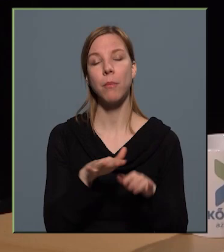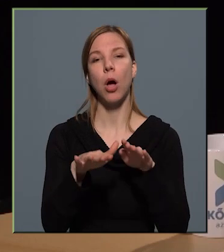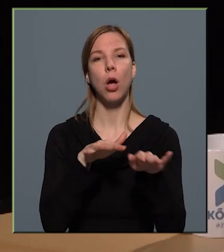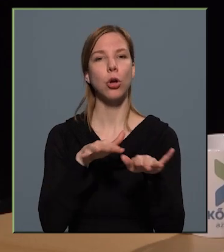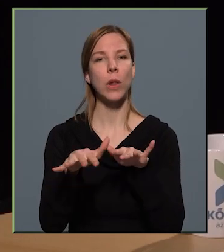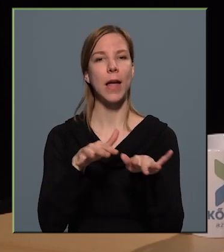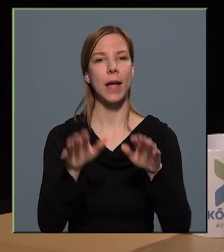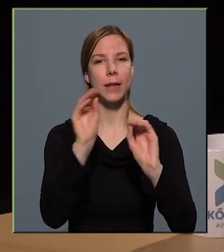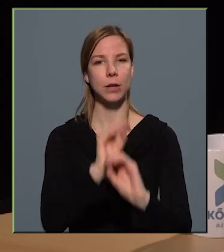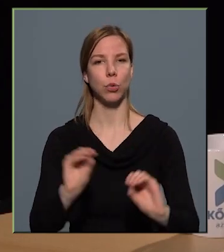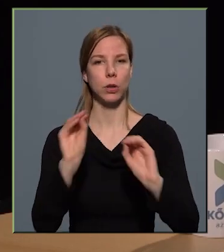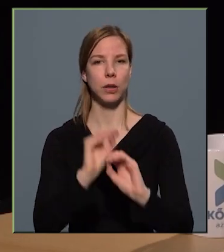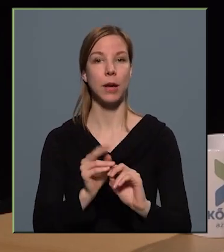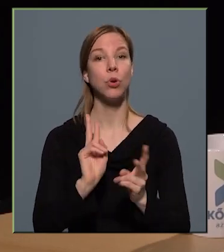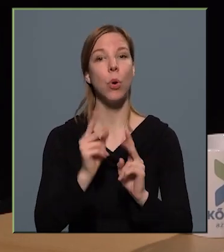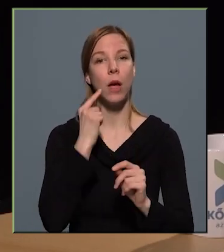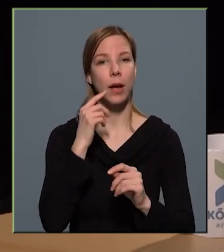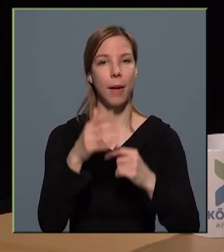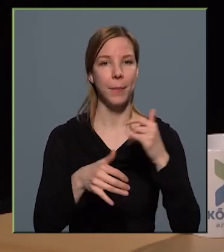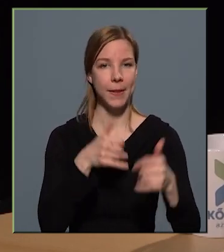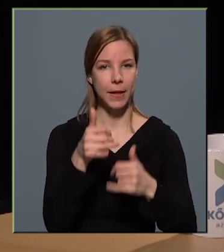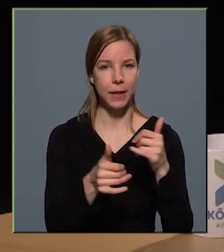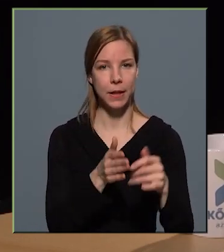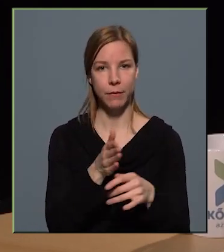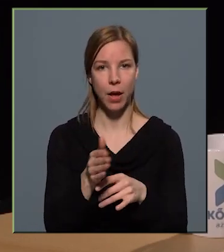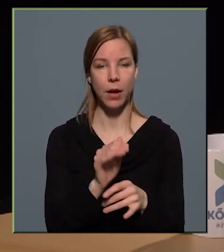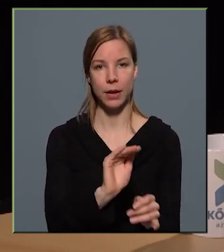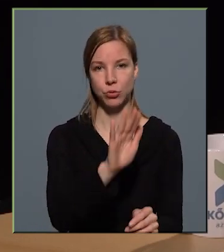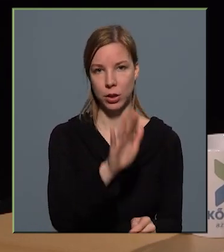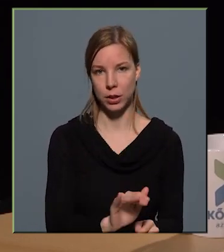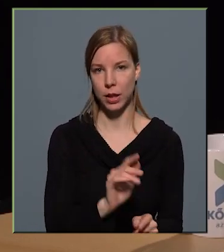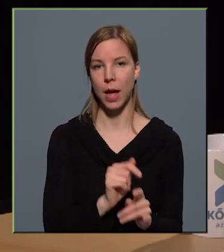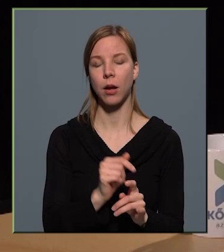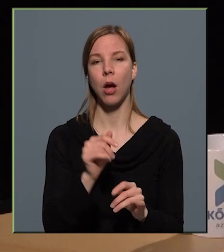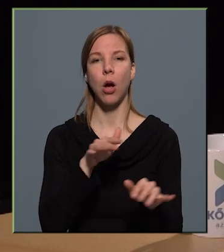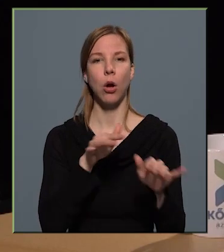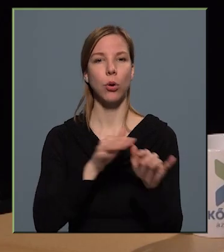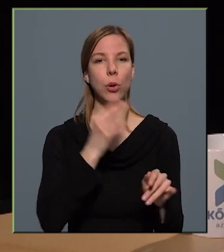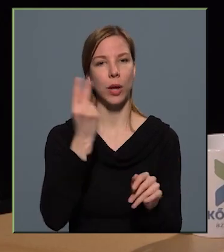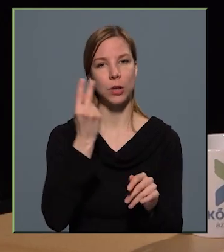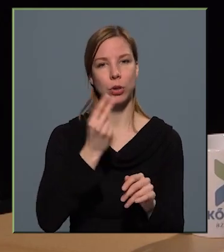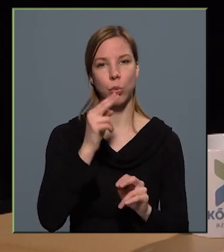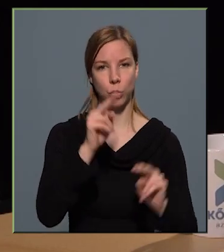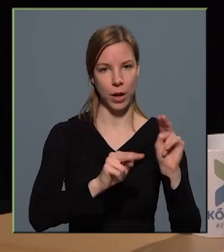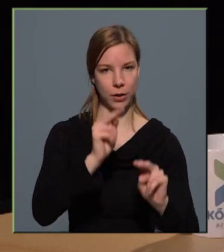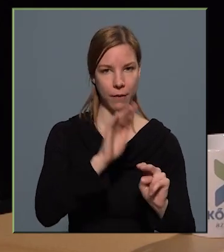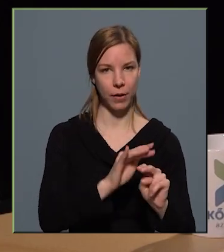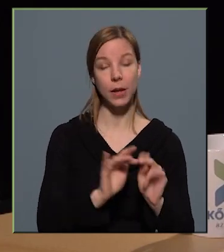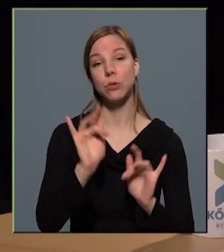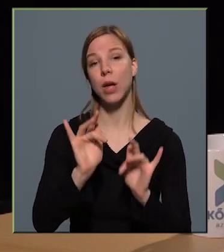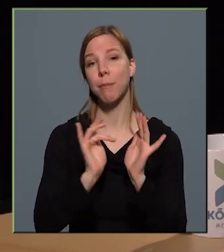oktatás, hogyan közlekedjünk, biciklik, a kicsiknek a közlekedési kultúrára nevelése, egy-két